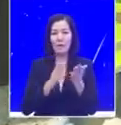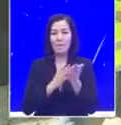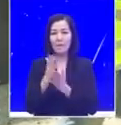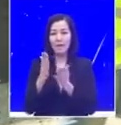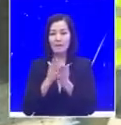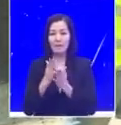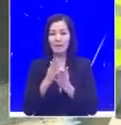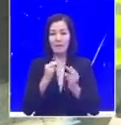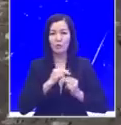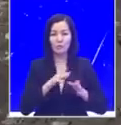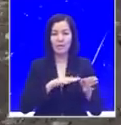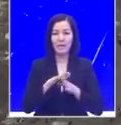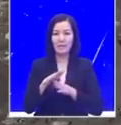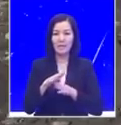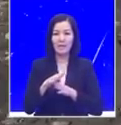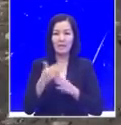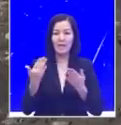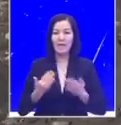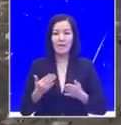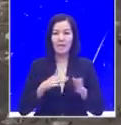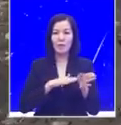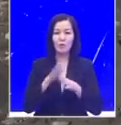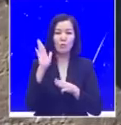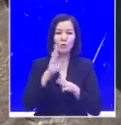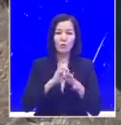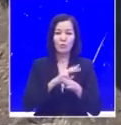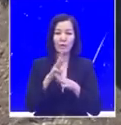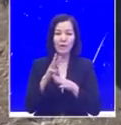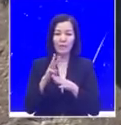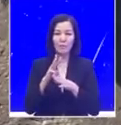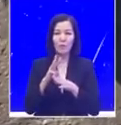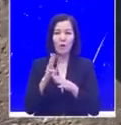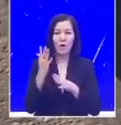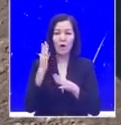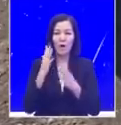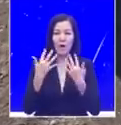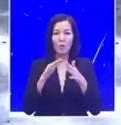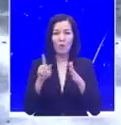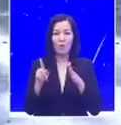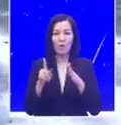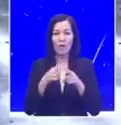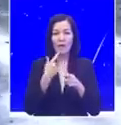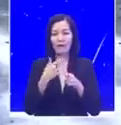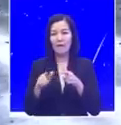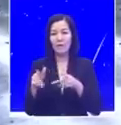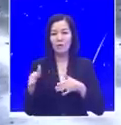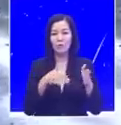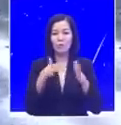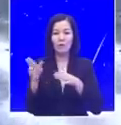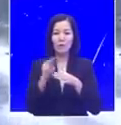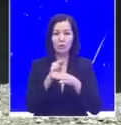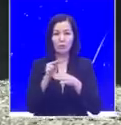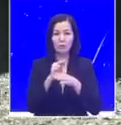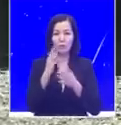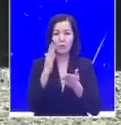біраз шаруа атқарылады. Елді мекендерді толықтай ауызсумен қамту, ауыларалық ауыл ішілік жолдарды жөндеу қарастырылған. Жалпы